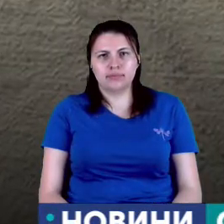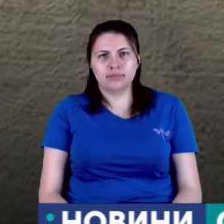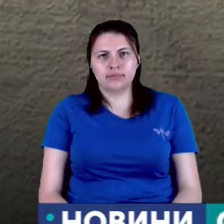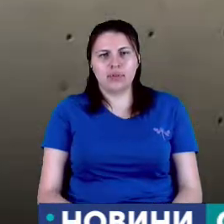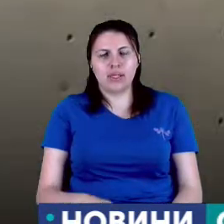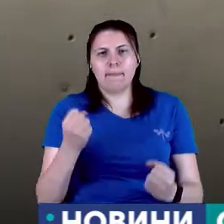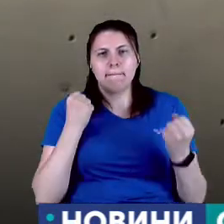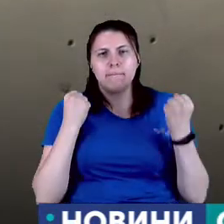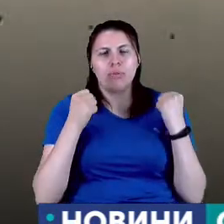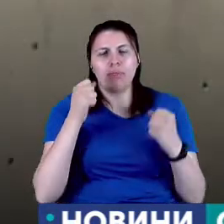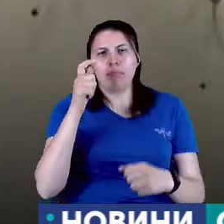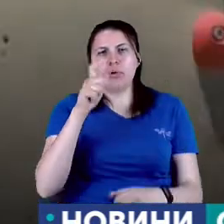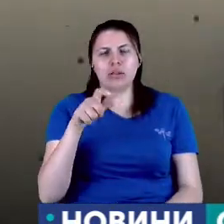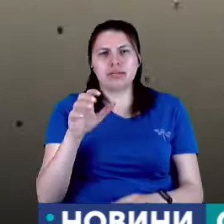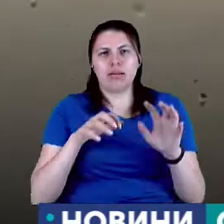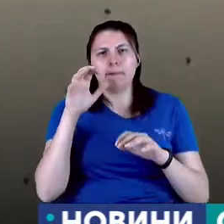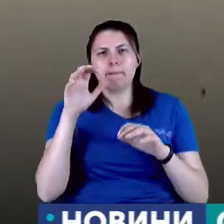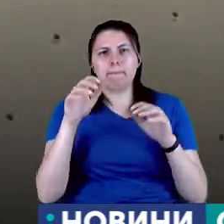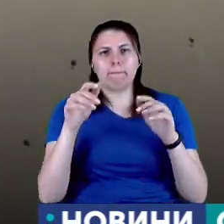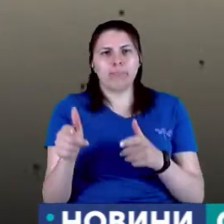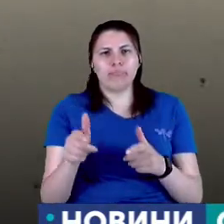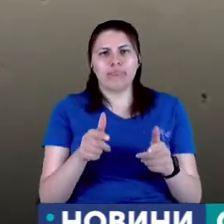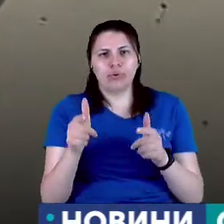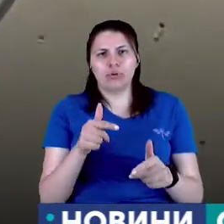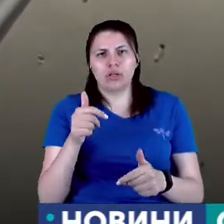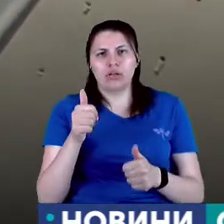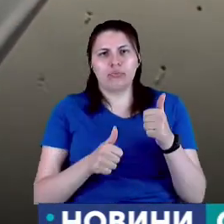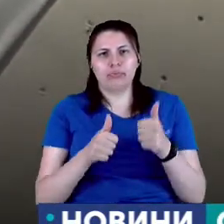Спортсмени-скелелази готуються до марафону.